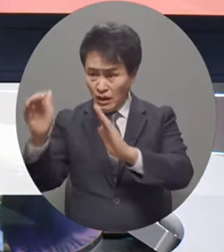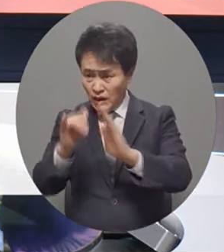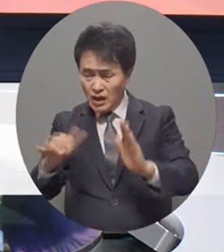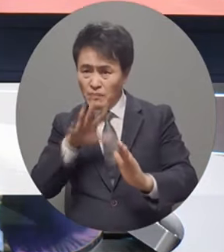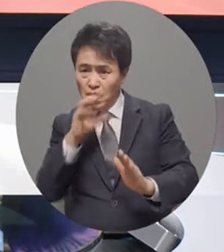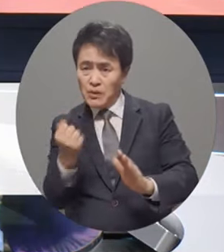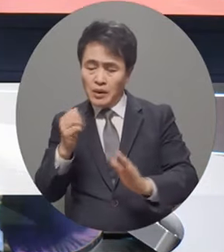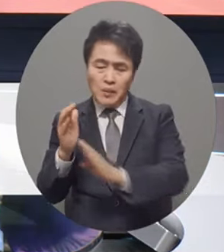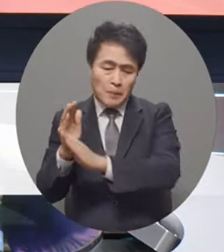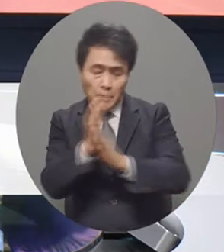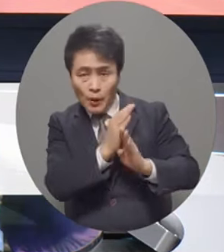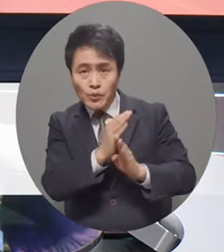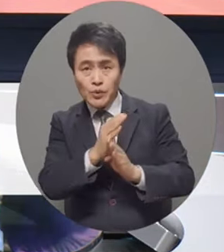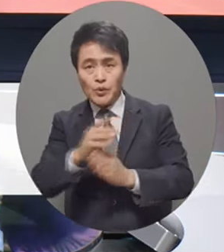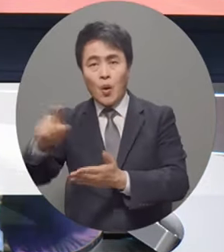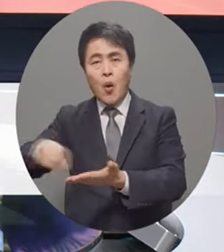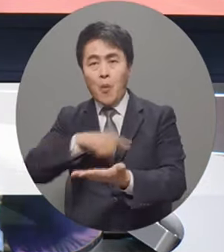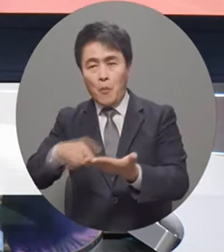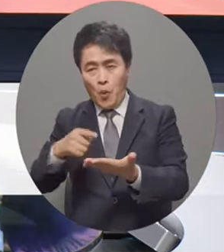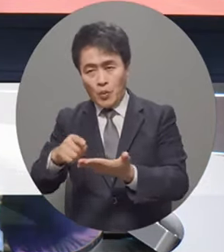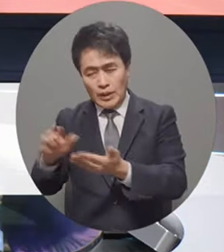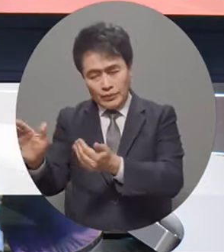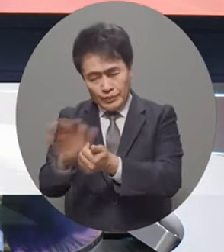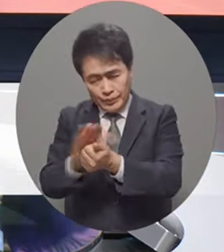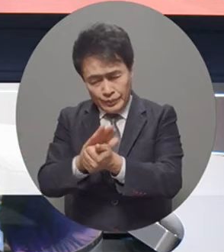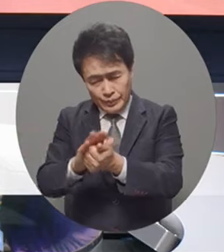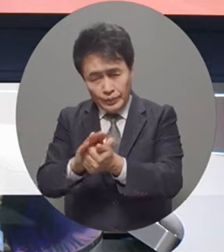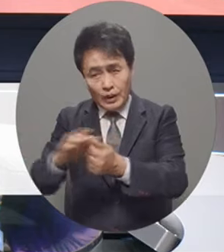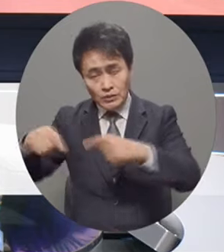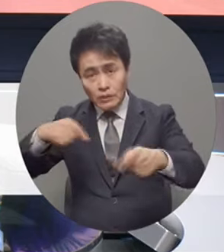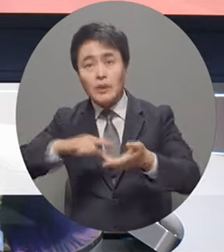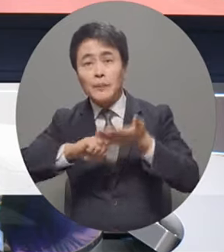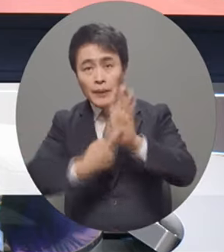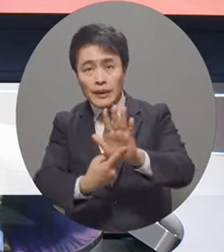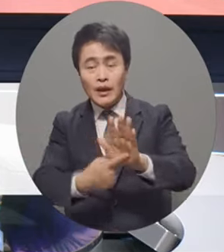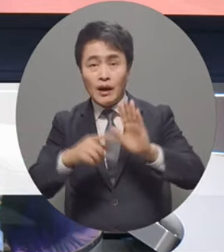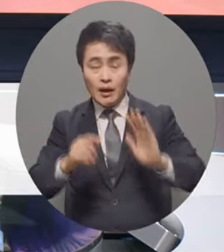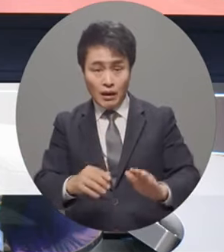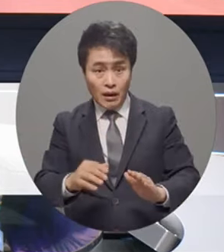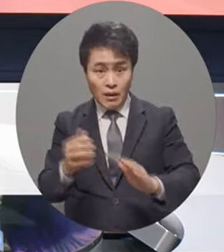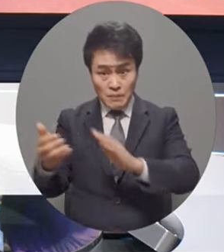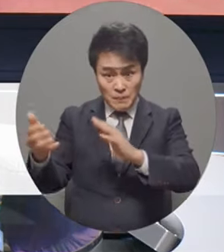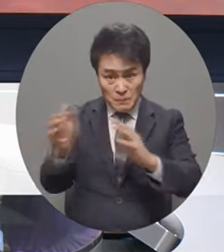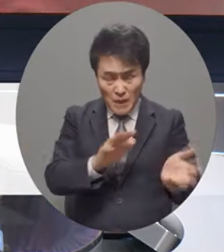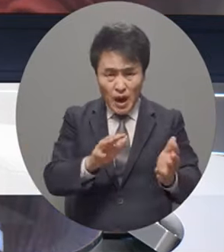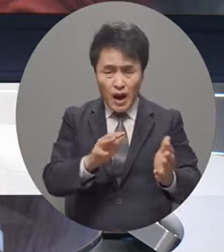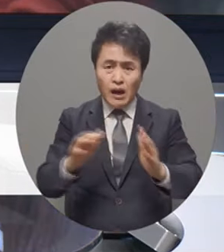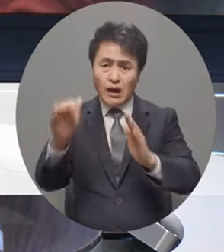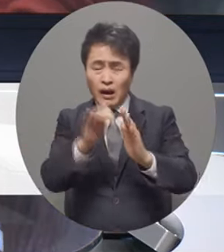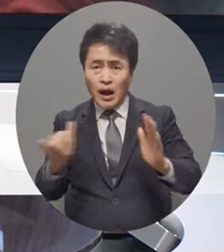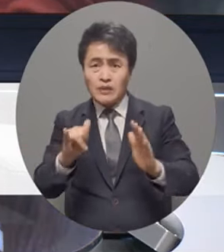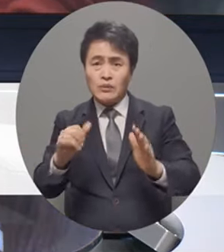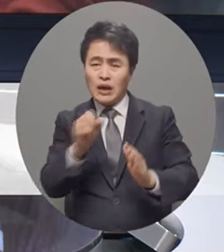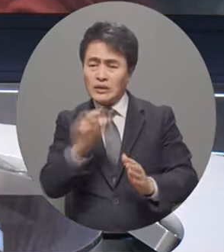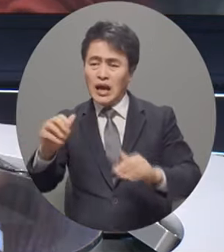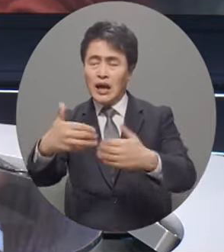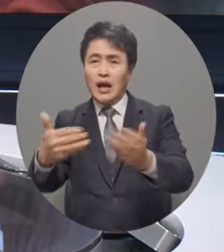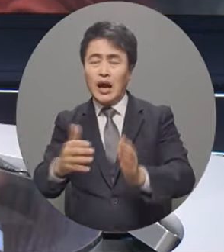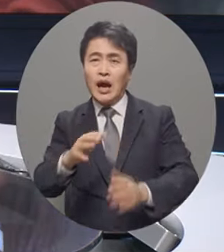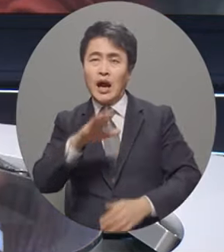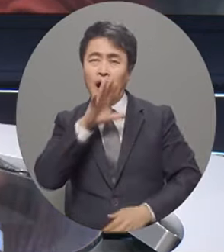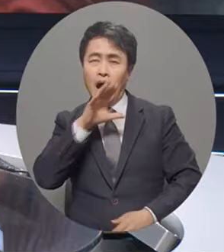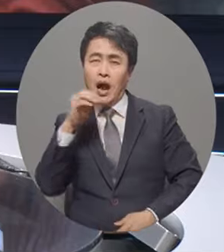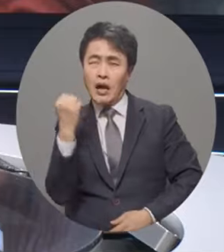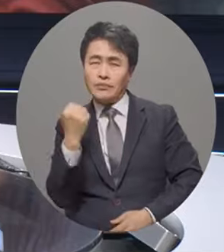보상 대책을 함께 발표할 것으로 전해졌습니다. 참사 유가족들과 야당은 강하게 반발하고 있습니다. 이용주